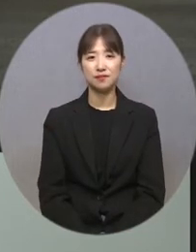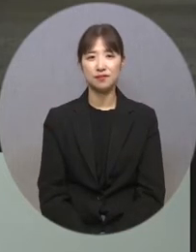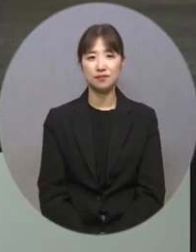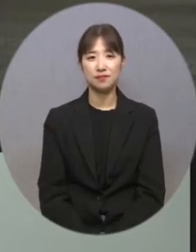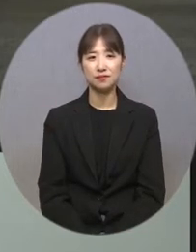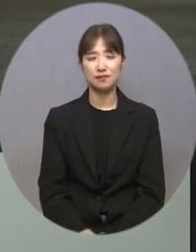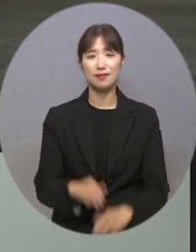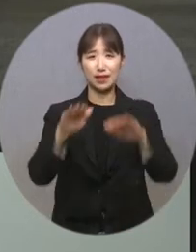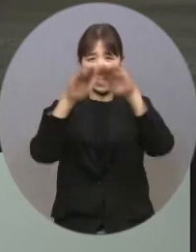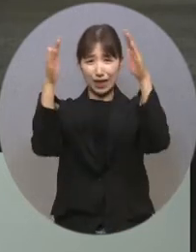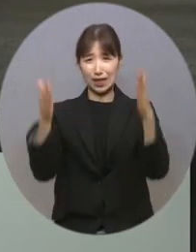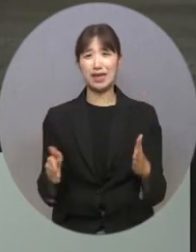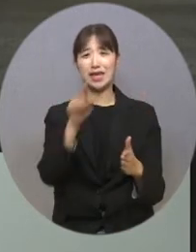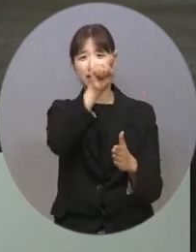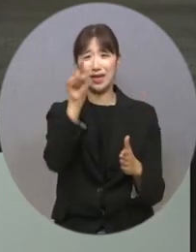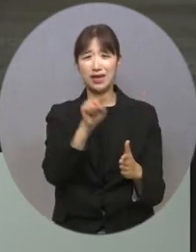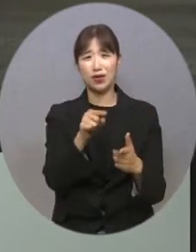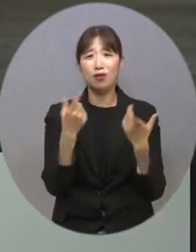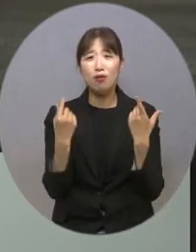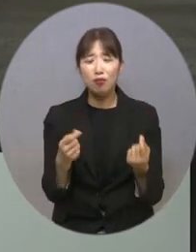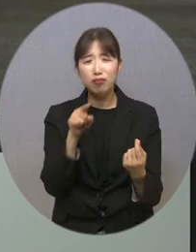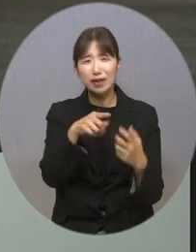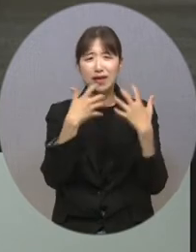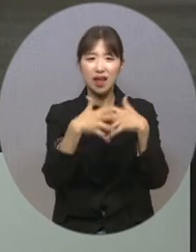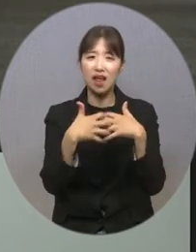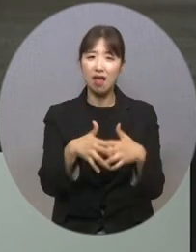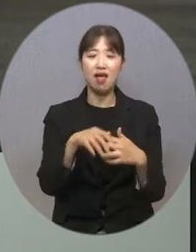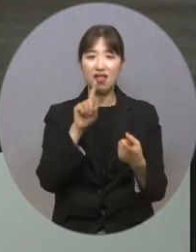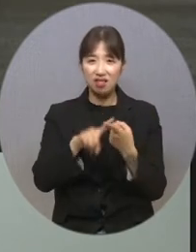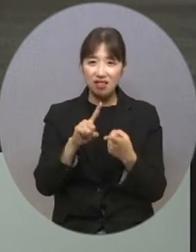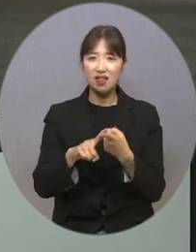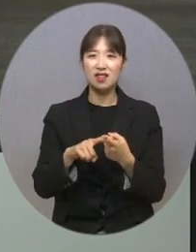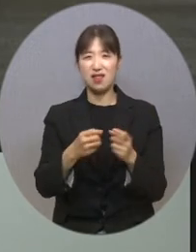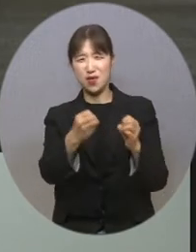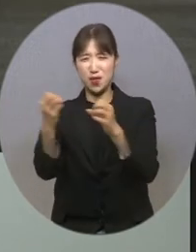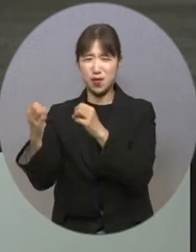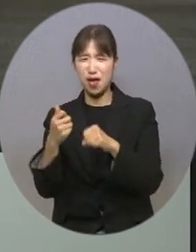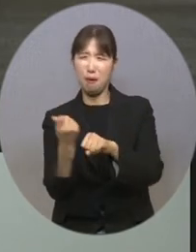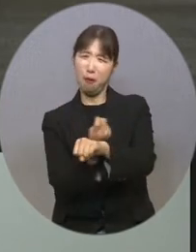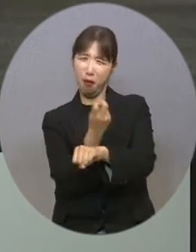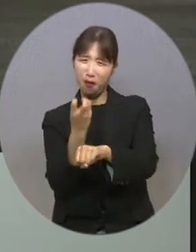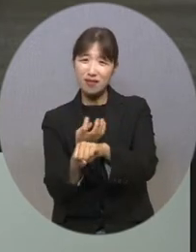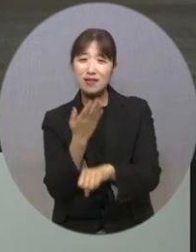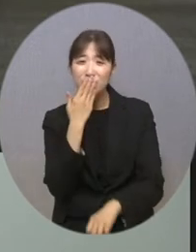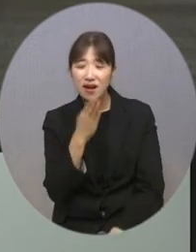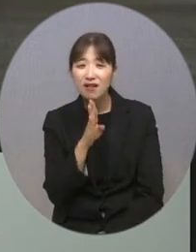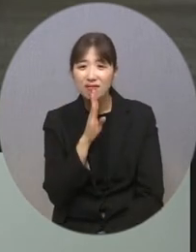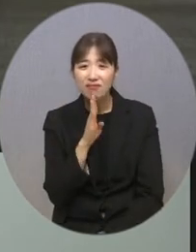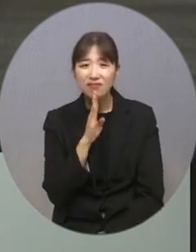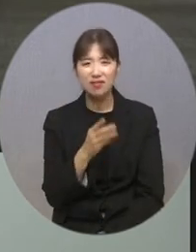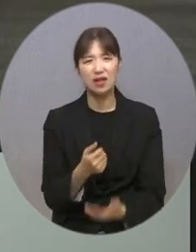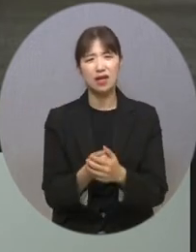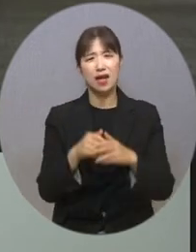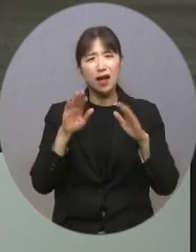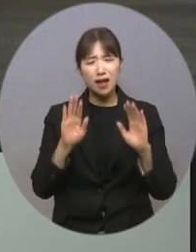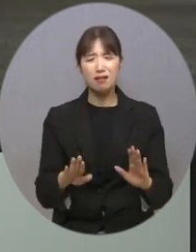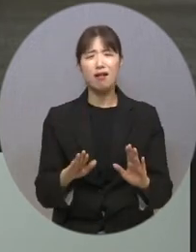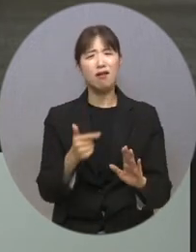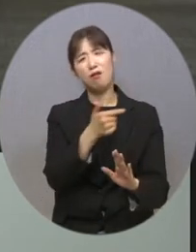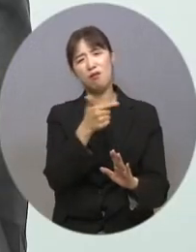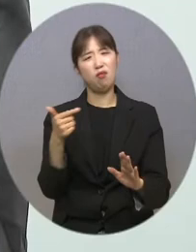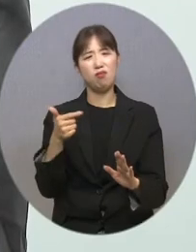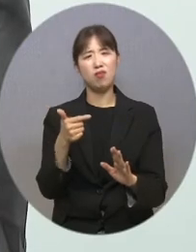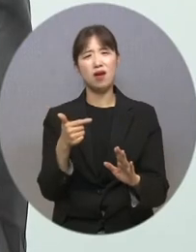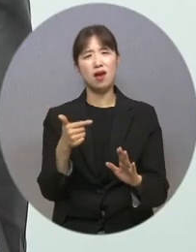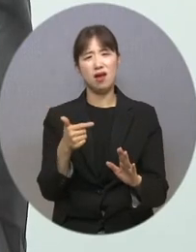그 키오스크 도 이제 얘기해 주는데 키오스크 얘기만 해도 몇 시간을 저희가 얘기할 수 있는 거죠 무분별하게 어떻게 보면